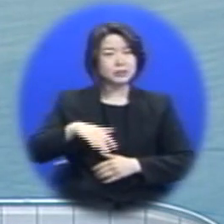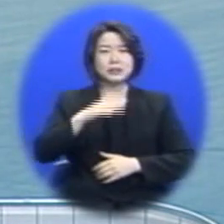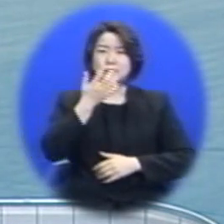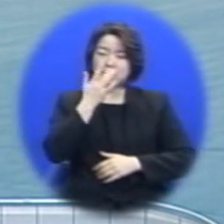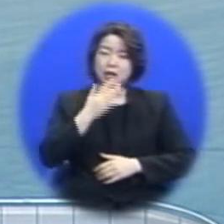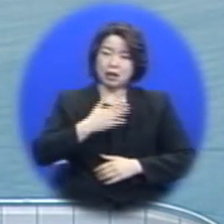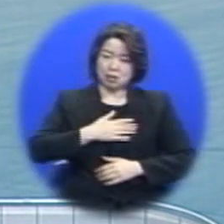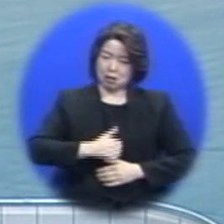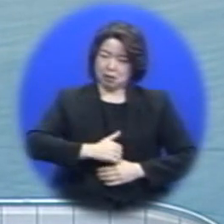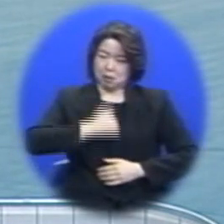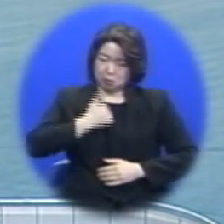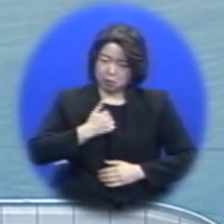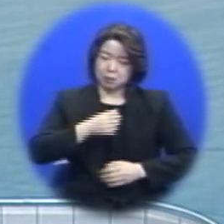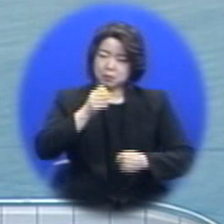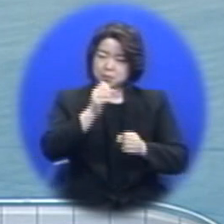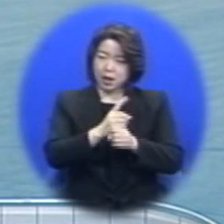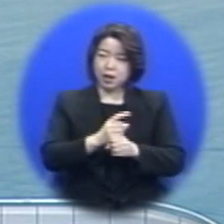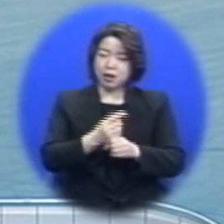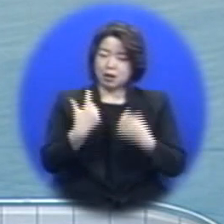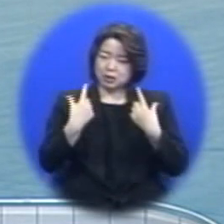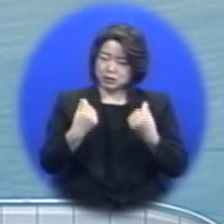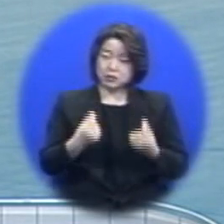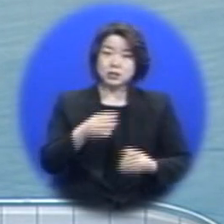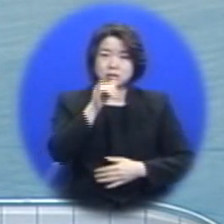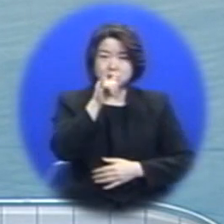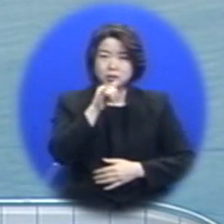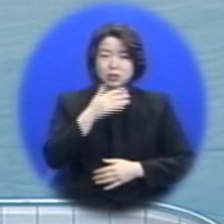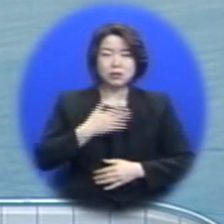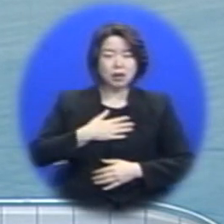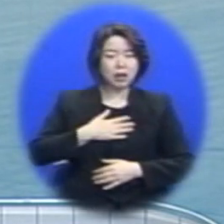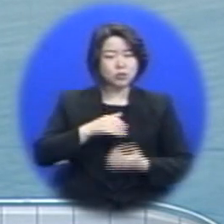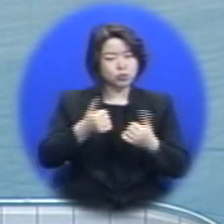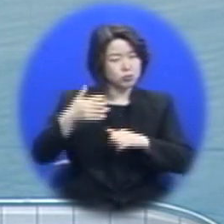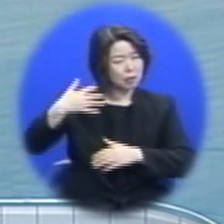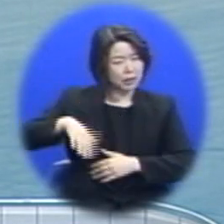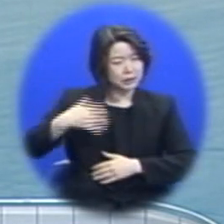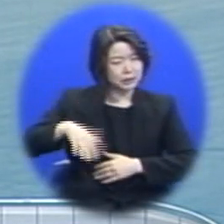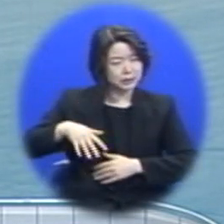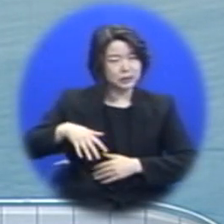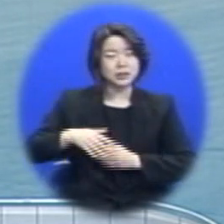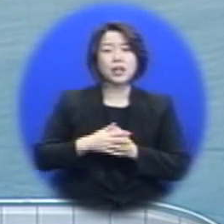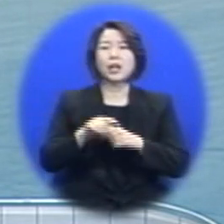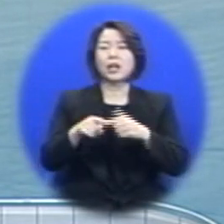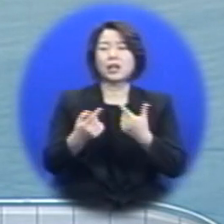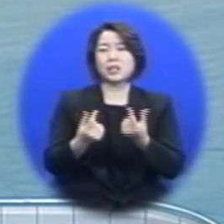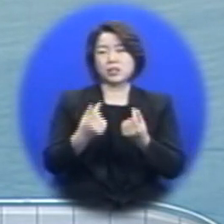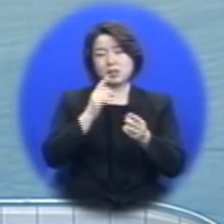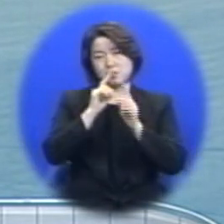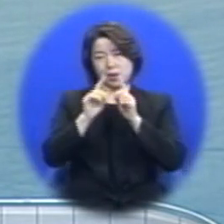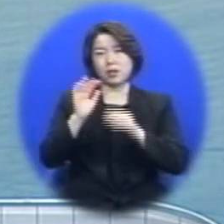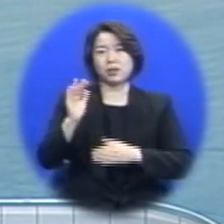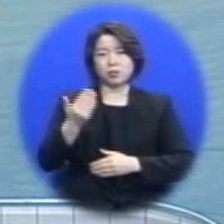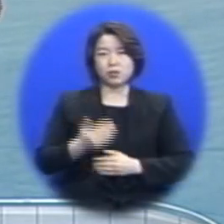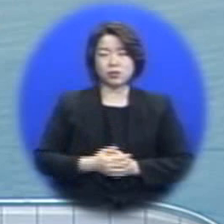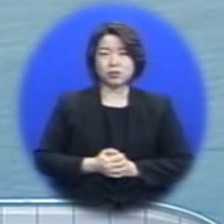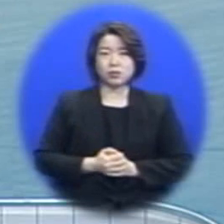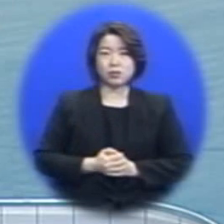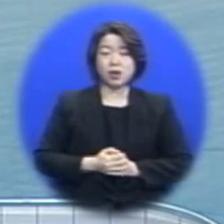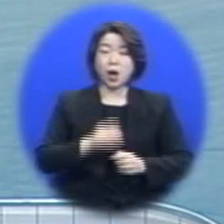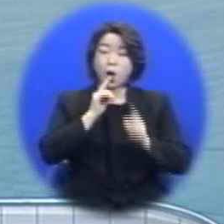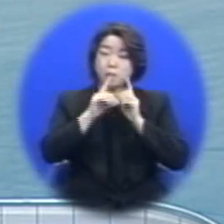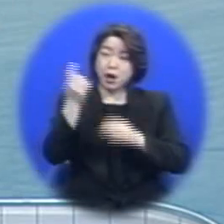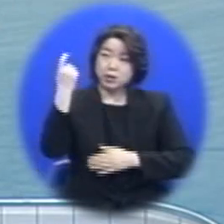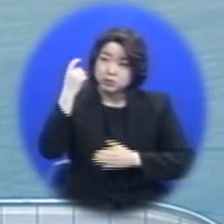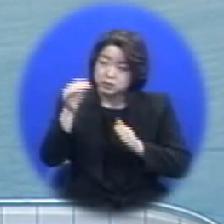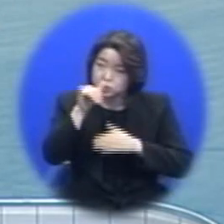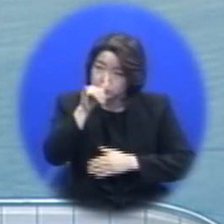내 혈기 성질 여전히 있는데? 아유, 난 안 죽었어. 그렇게 말하게 되는 거예요. 말씀은